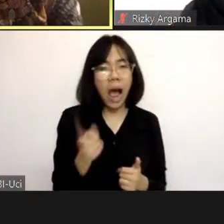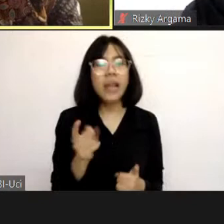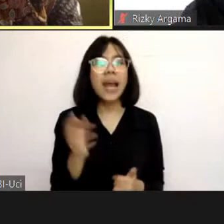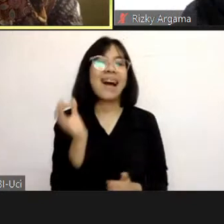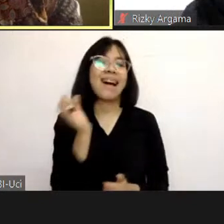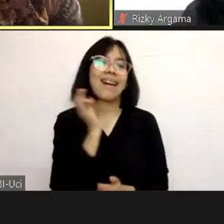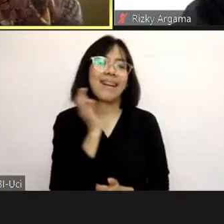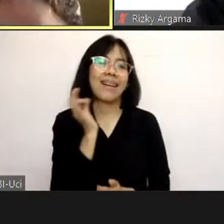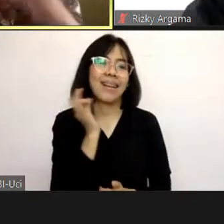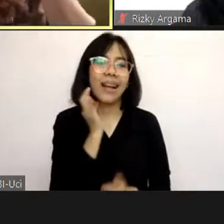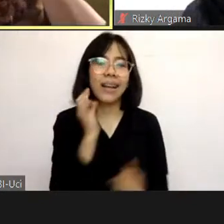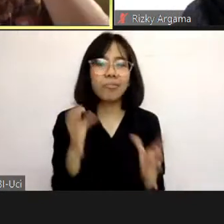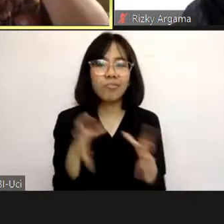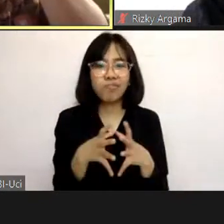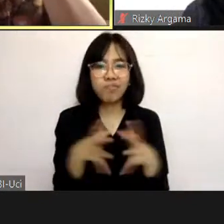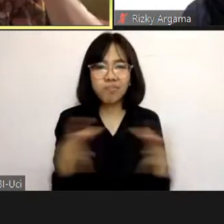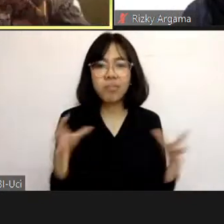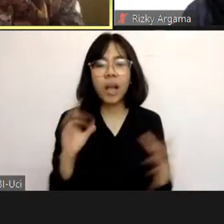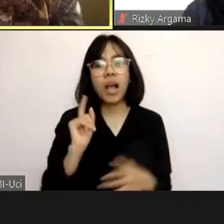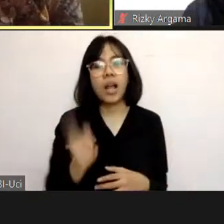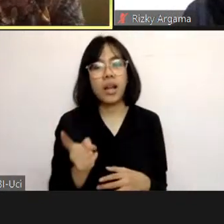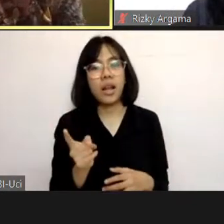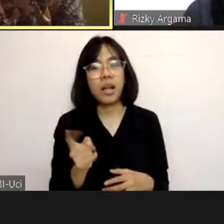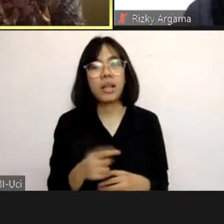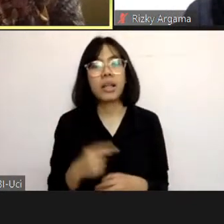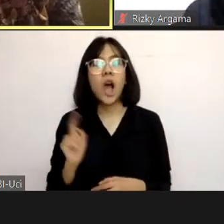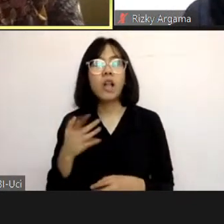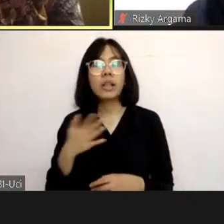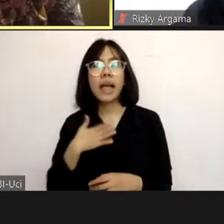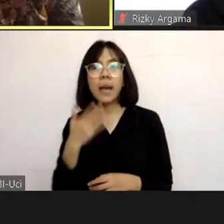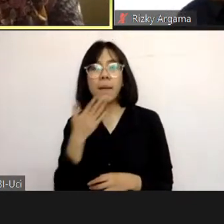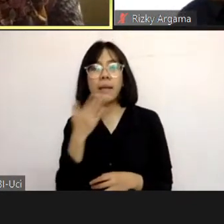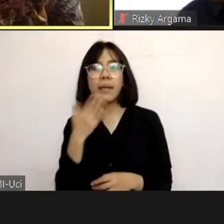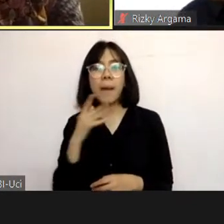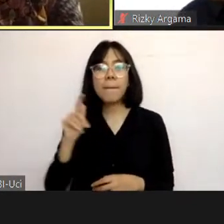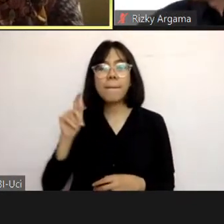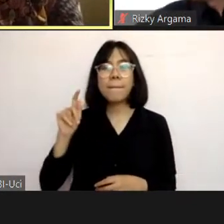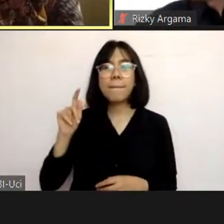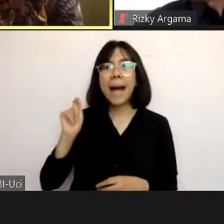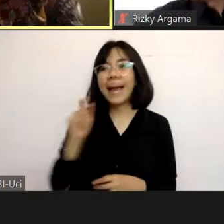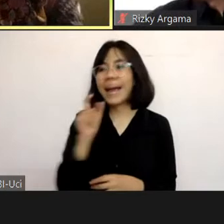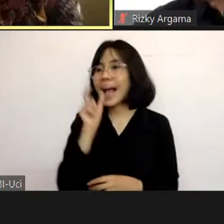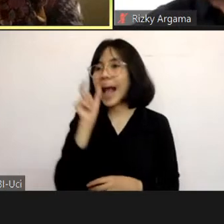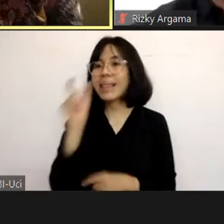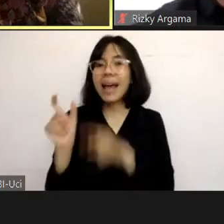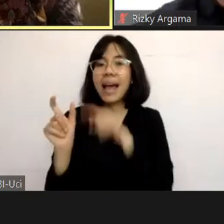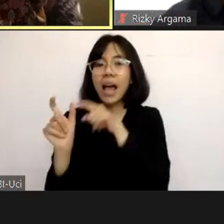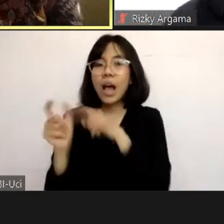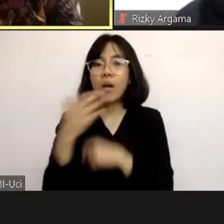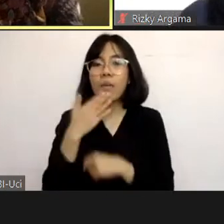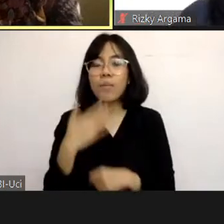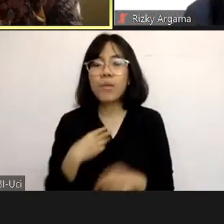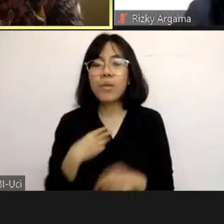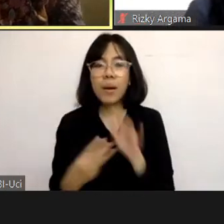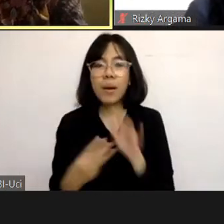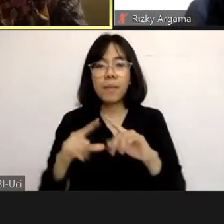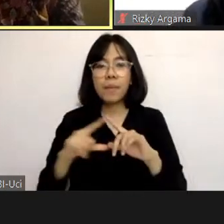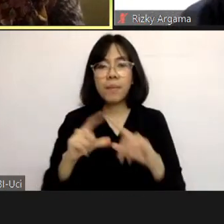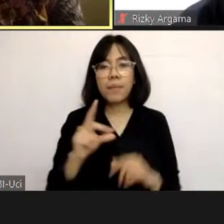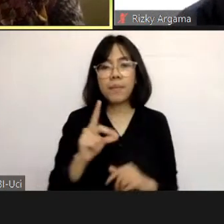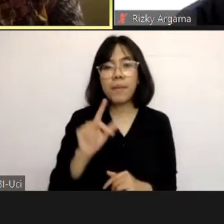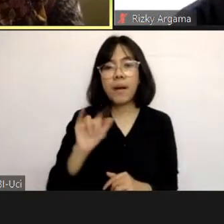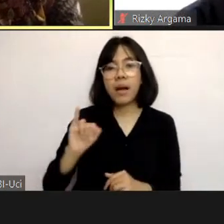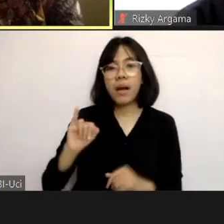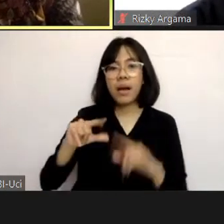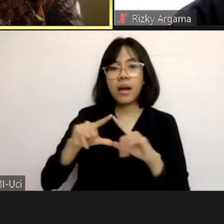tindakan-tindakan yang sebetulnya saya mengutip istilah yang digunakan oleh Maria Reza, itu adalah CEO dari majalah Rappler,